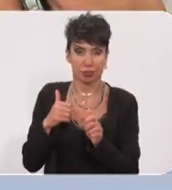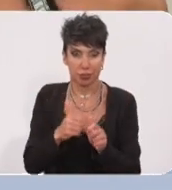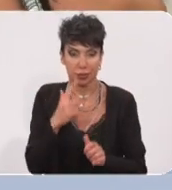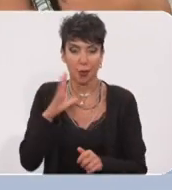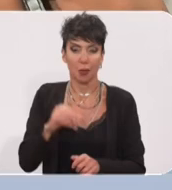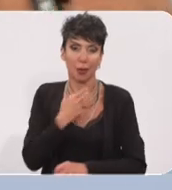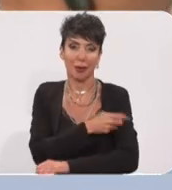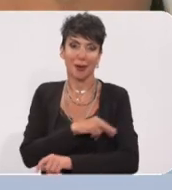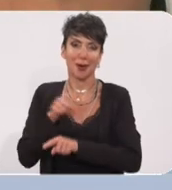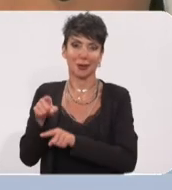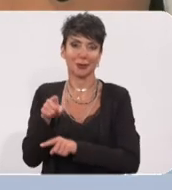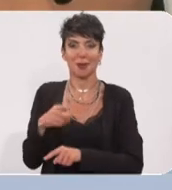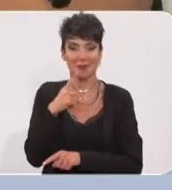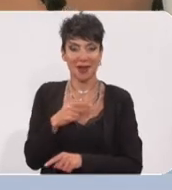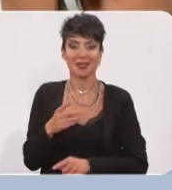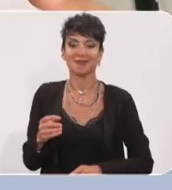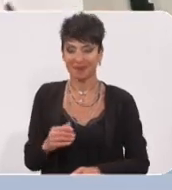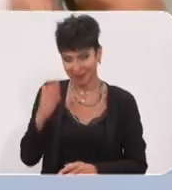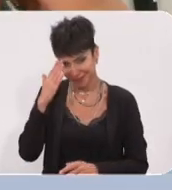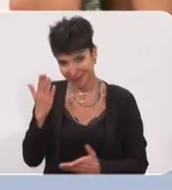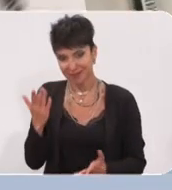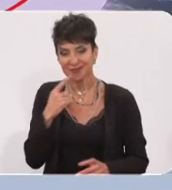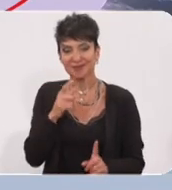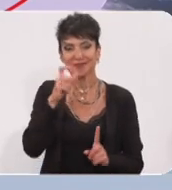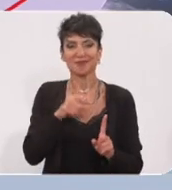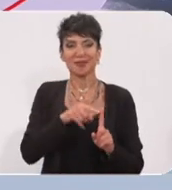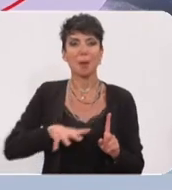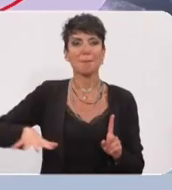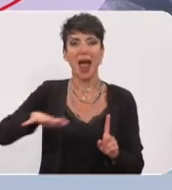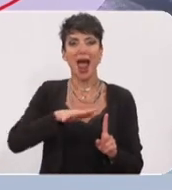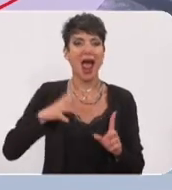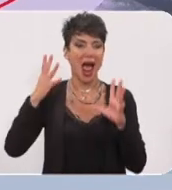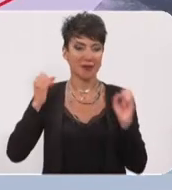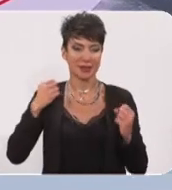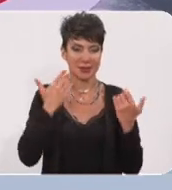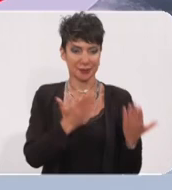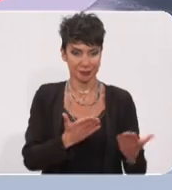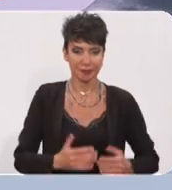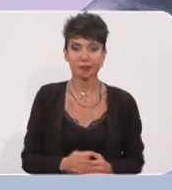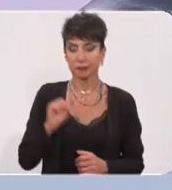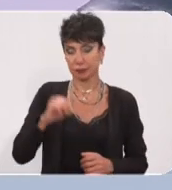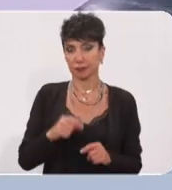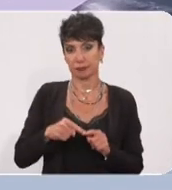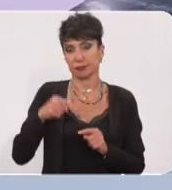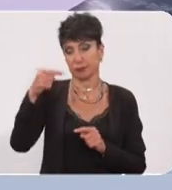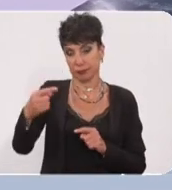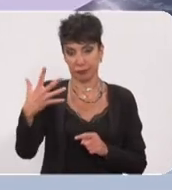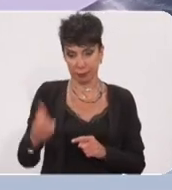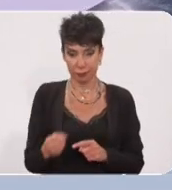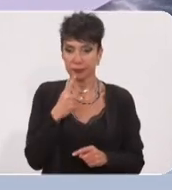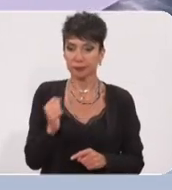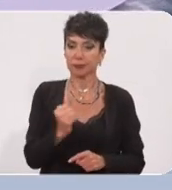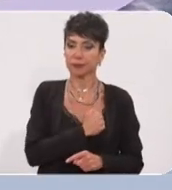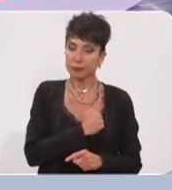να καλησπέρισω και τον κύριο Παντούλη. Καλησπέρα, κύριε Παντούλη. Καλησπέρα. Ότι επειδή η επόμενη μέρα είναι πλέον εδώ, πιστεύουμε ότι οι βουλευτές